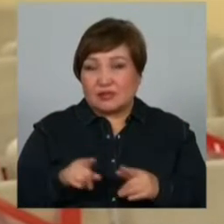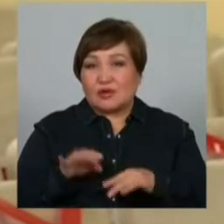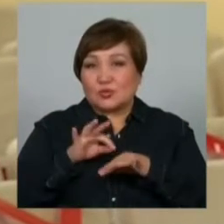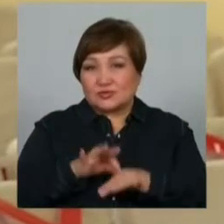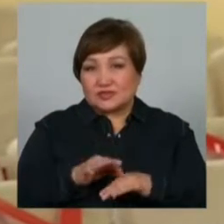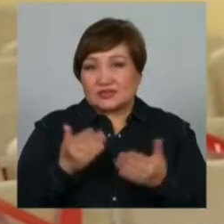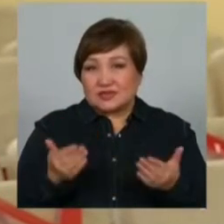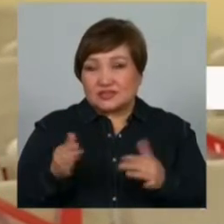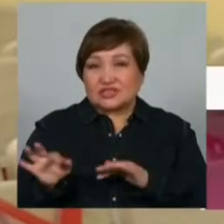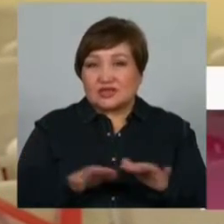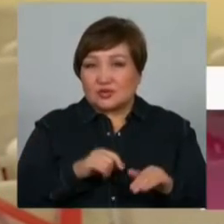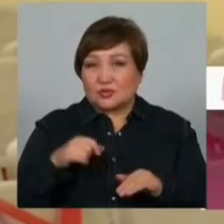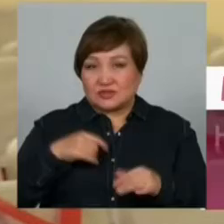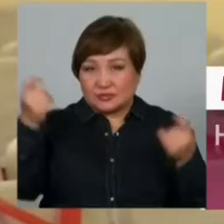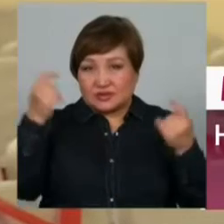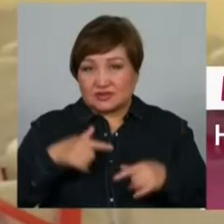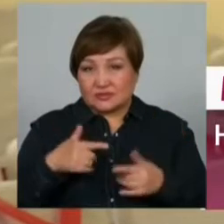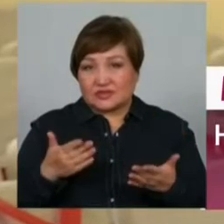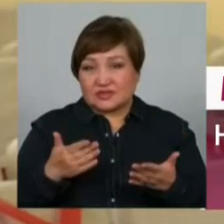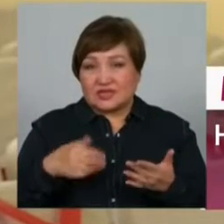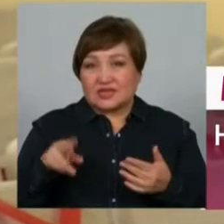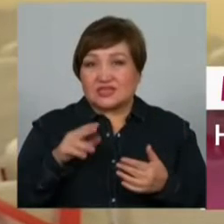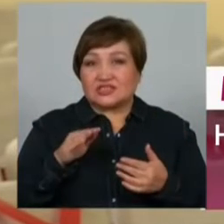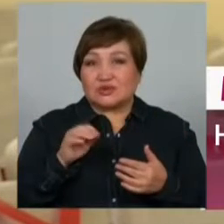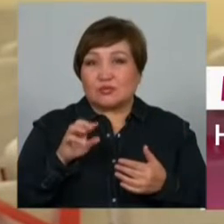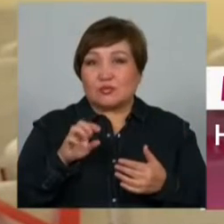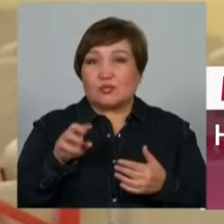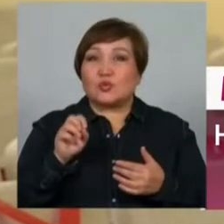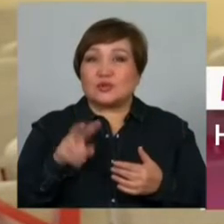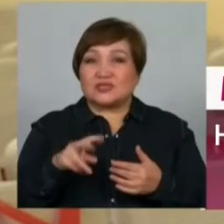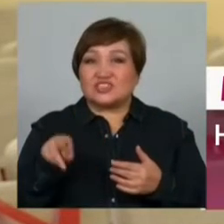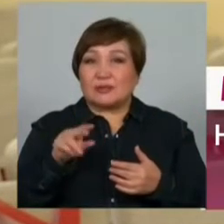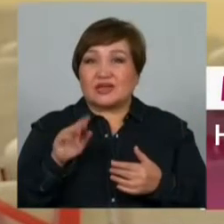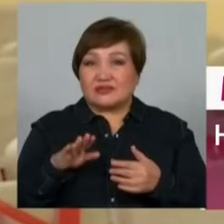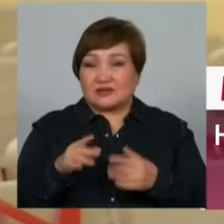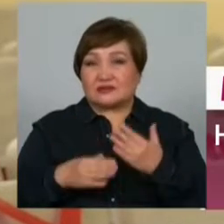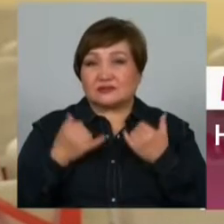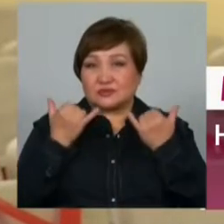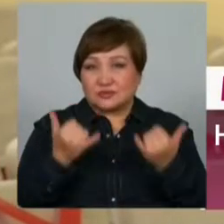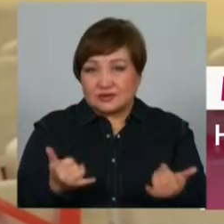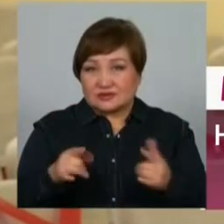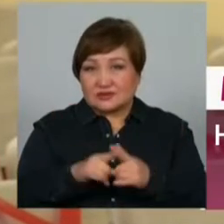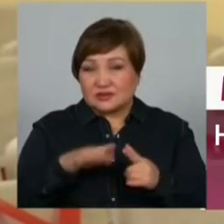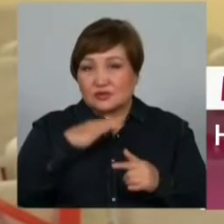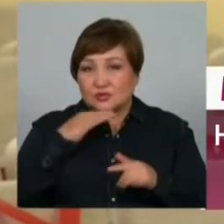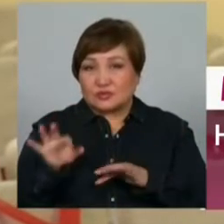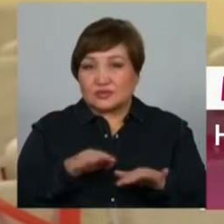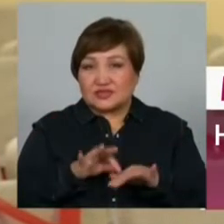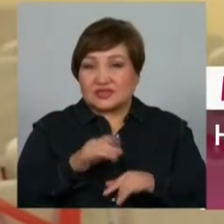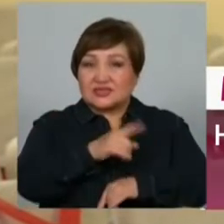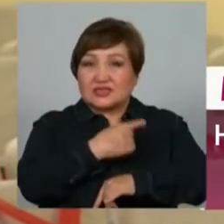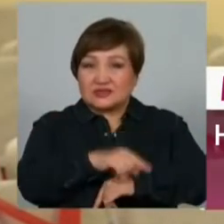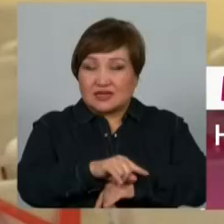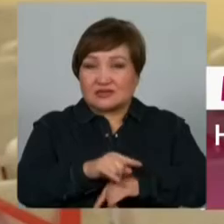білесіздер, мына еліміздегі жағдайға байланысты көп шаралар онлайн түрде ұйымдастырылып келген. Енді бүгін офлайн түрде санитарлық талаптарды сақтай